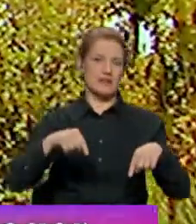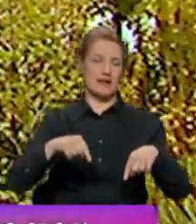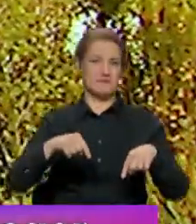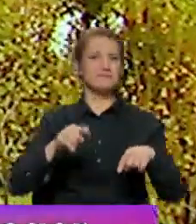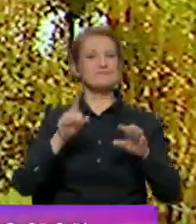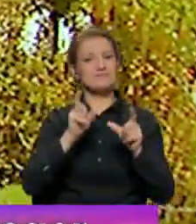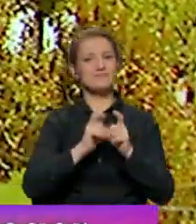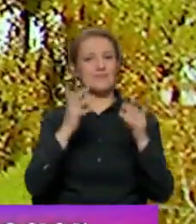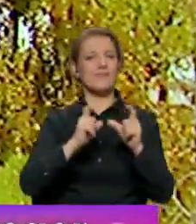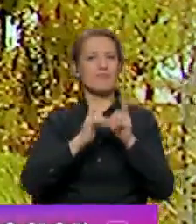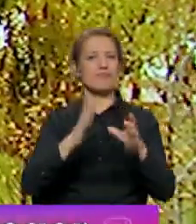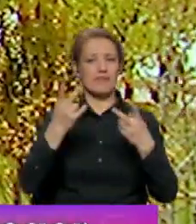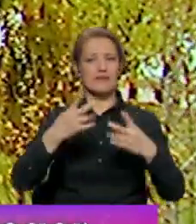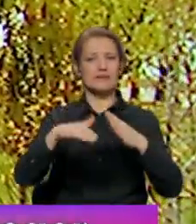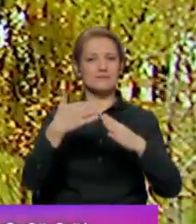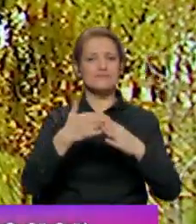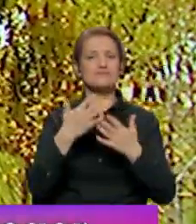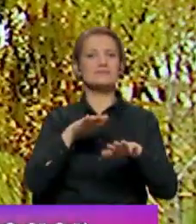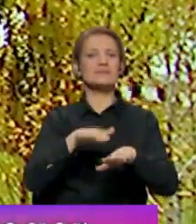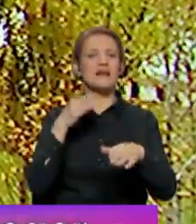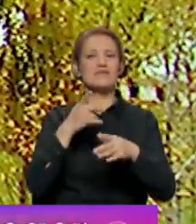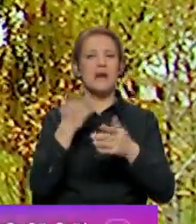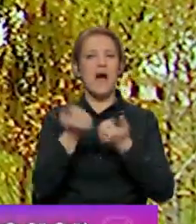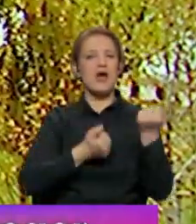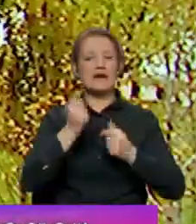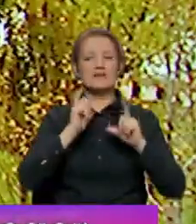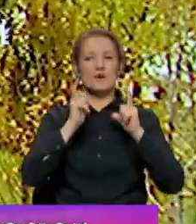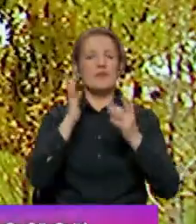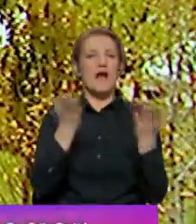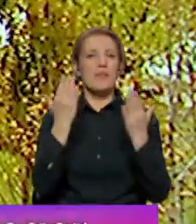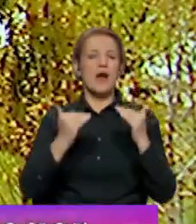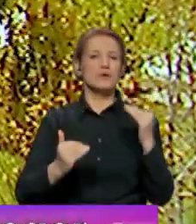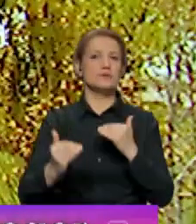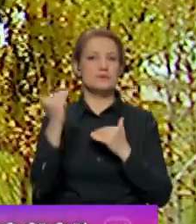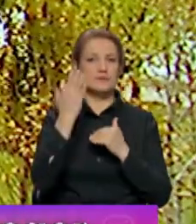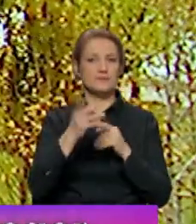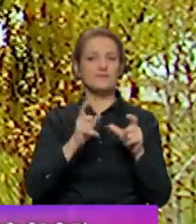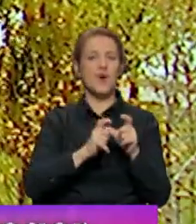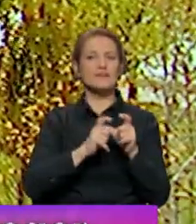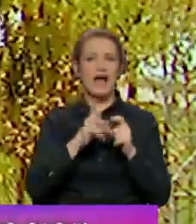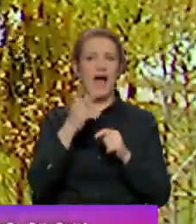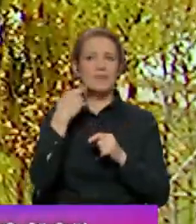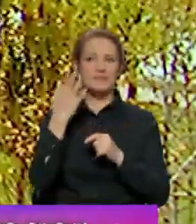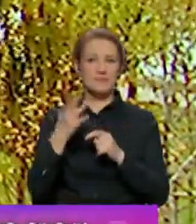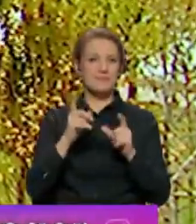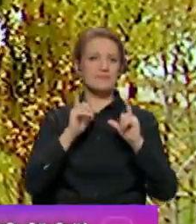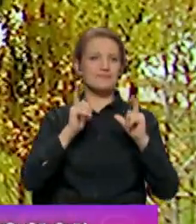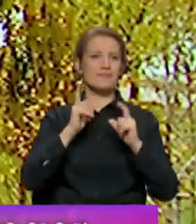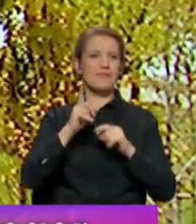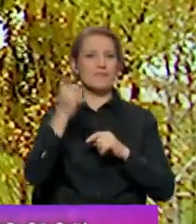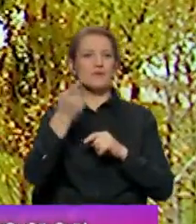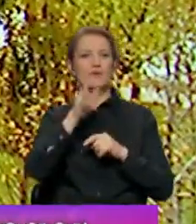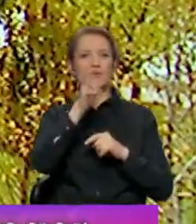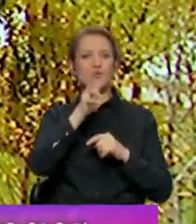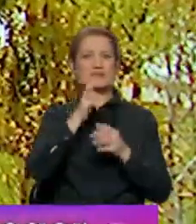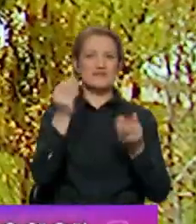Şimdi günaydın mesajları geliyor. Trafik sigortasının ne kadar yükseldiğini göndermiş Gözde Karataş. Trafik sigortasına %300